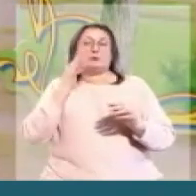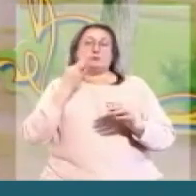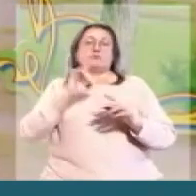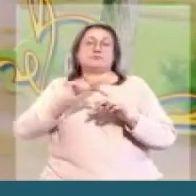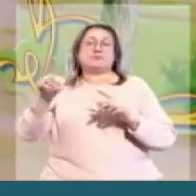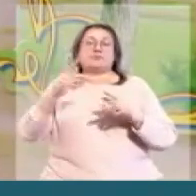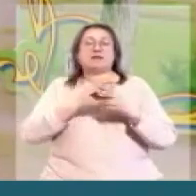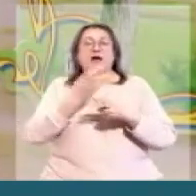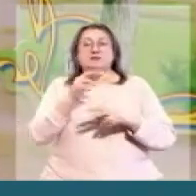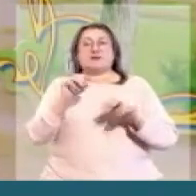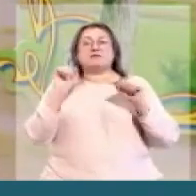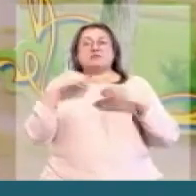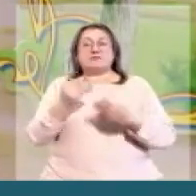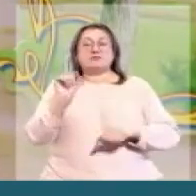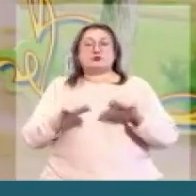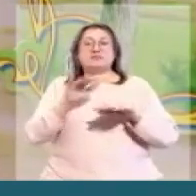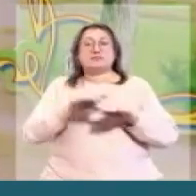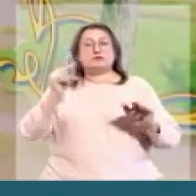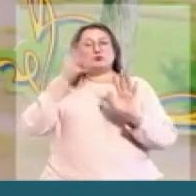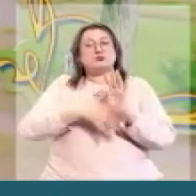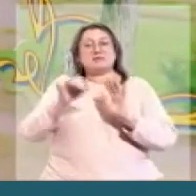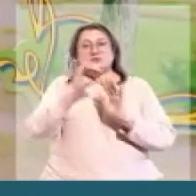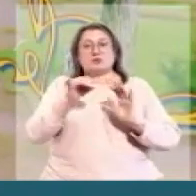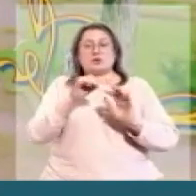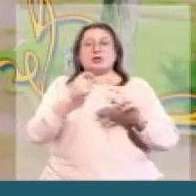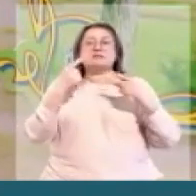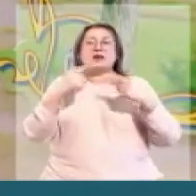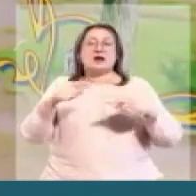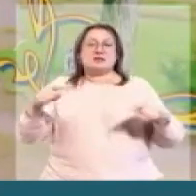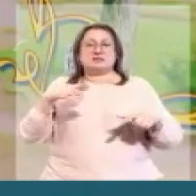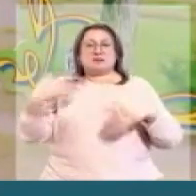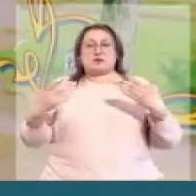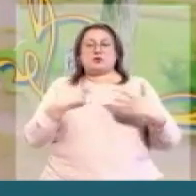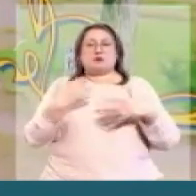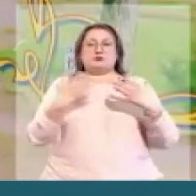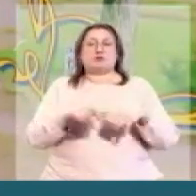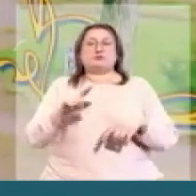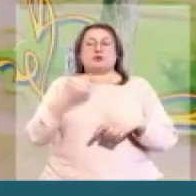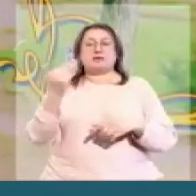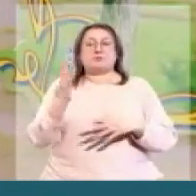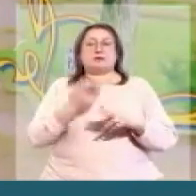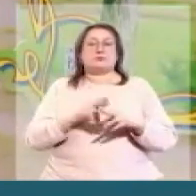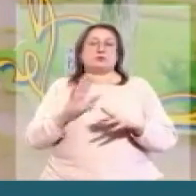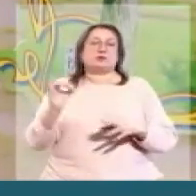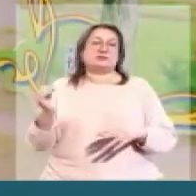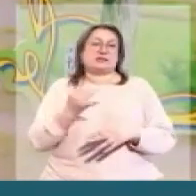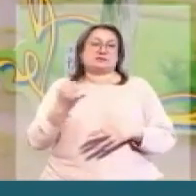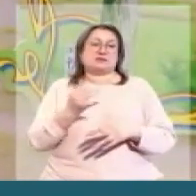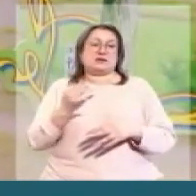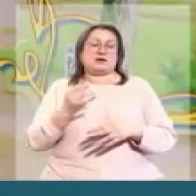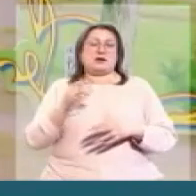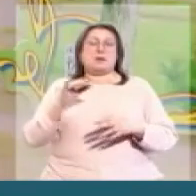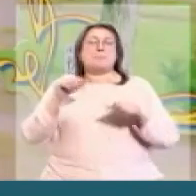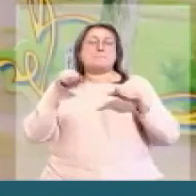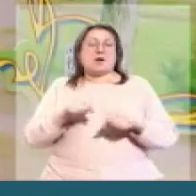акция даст возможность детям изучать историю с совершенно разных сторон. Я считаю, что им это будет интересно. Тем